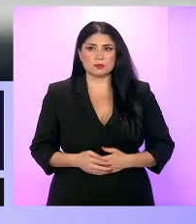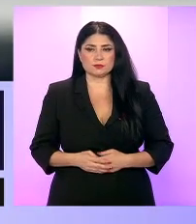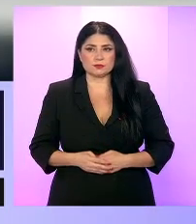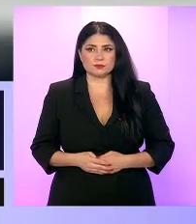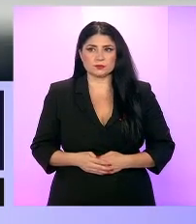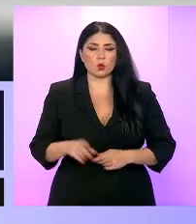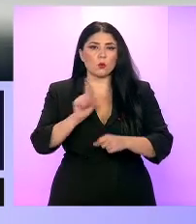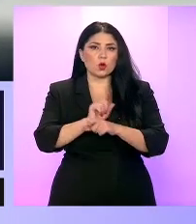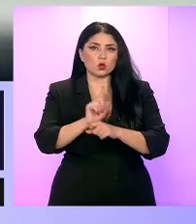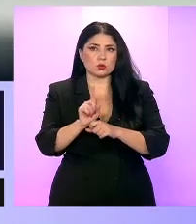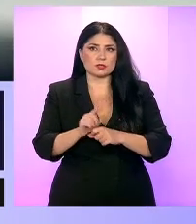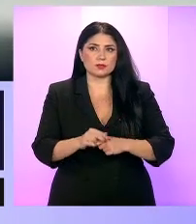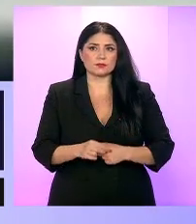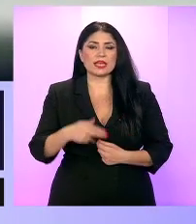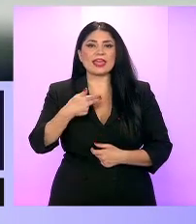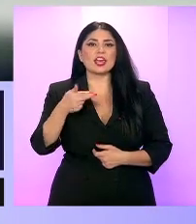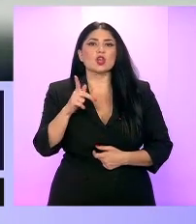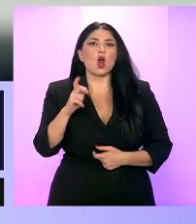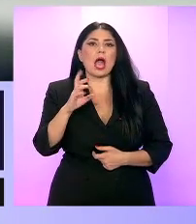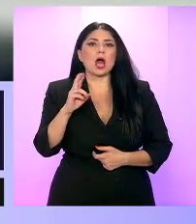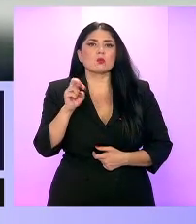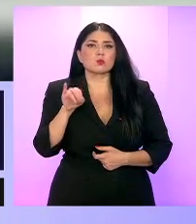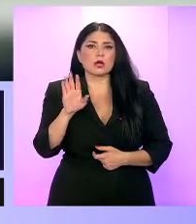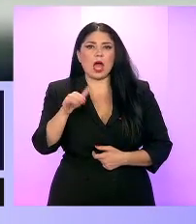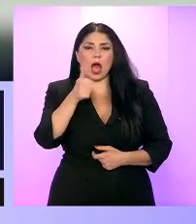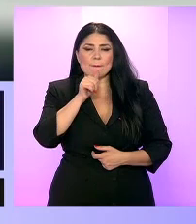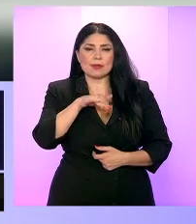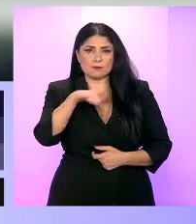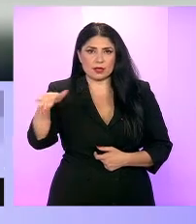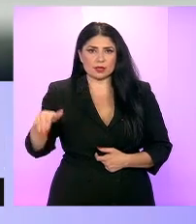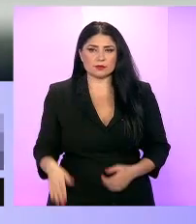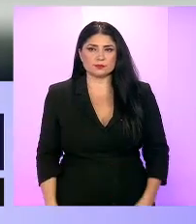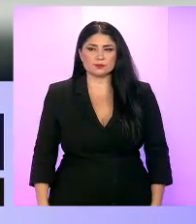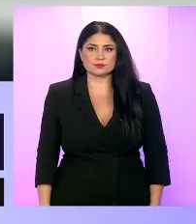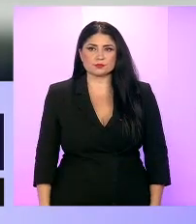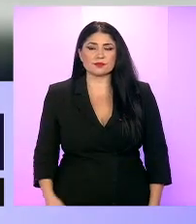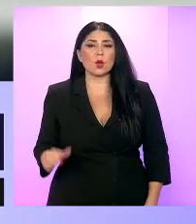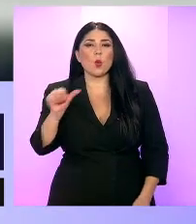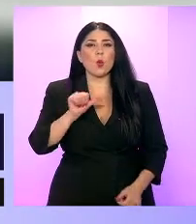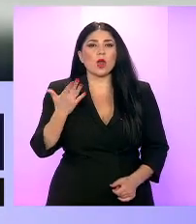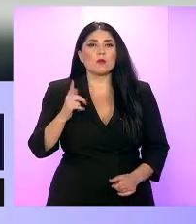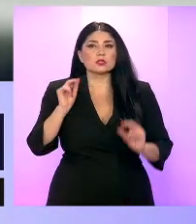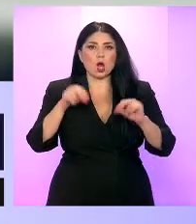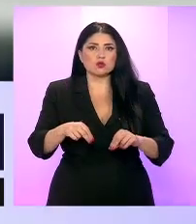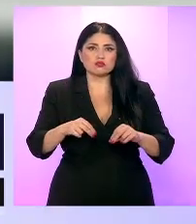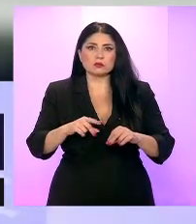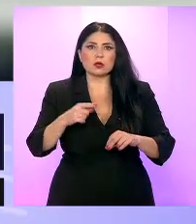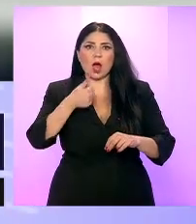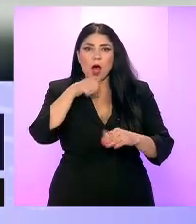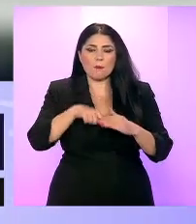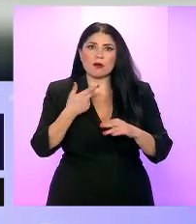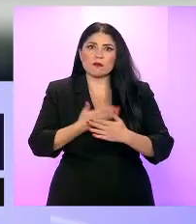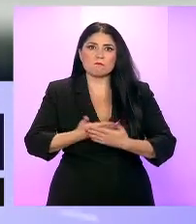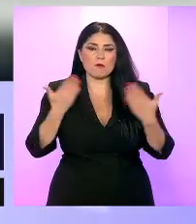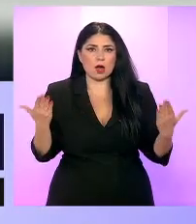cu produse cu hidrocarburi a apei marine. În schimb, cantitatea de uree care ar ajunge ar fi una foarte mare.